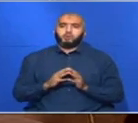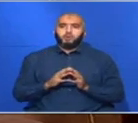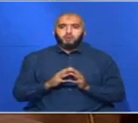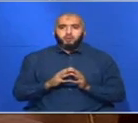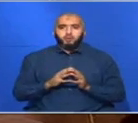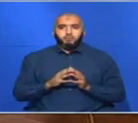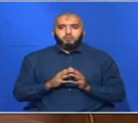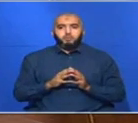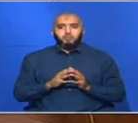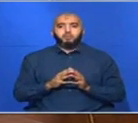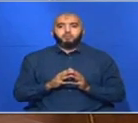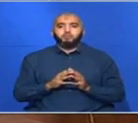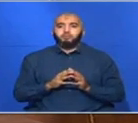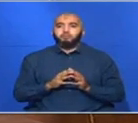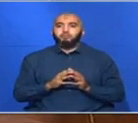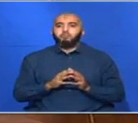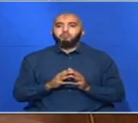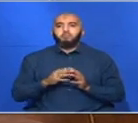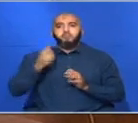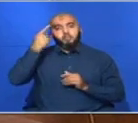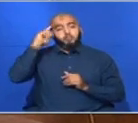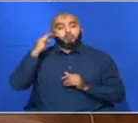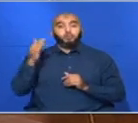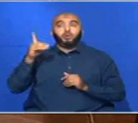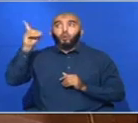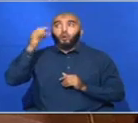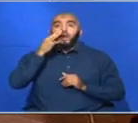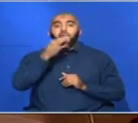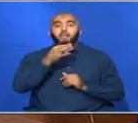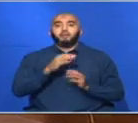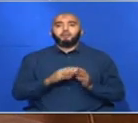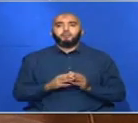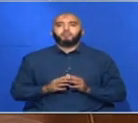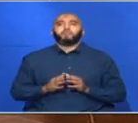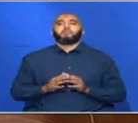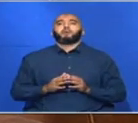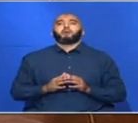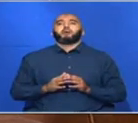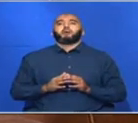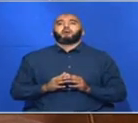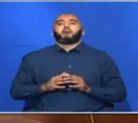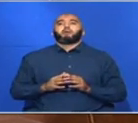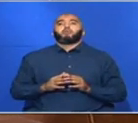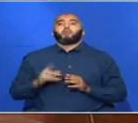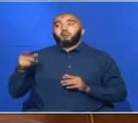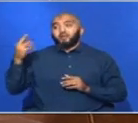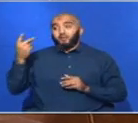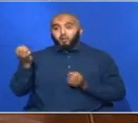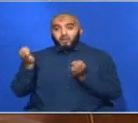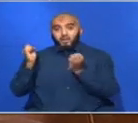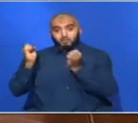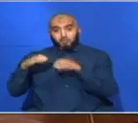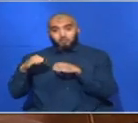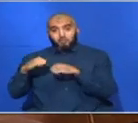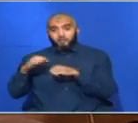ويرجع الدين ولذلك قول السائل بانهم بانهم اتفق على ان يكون